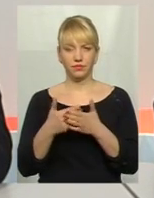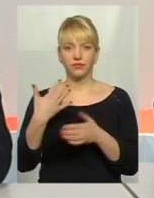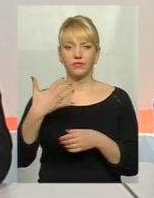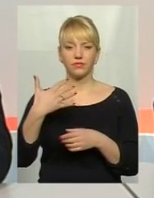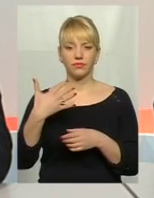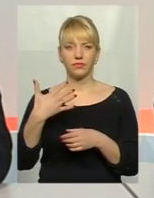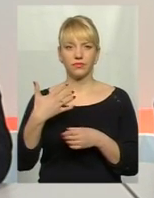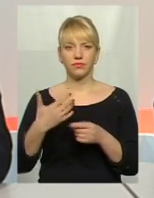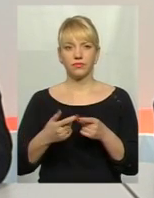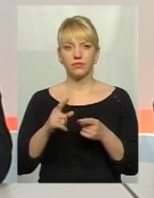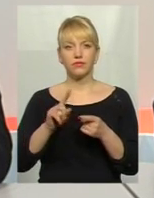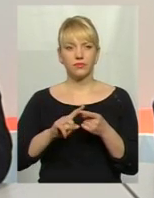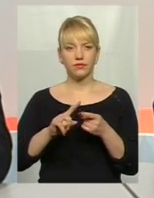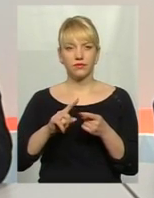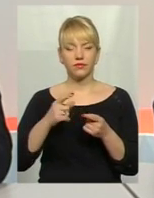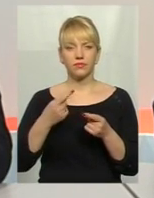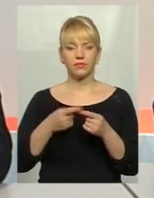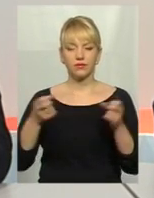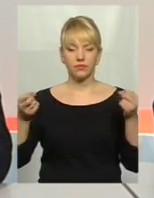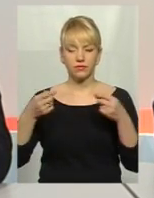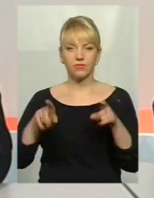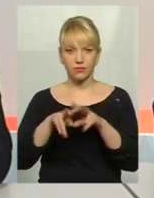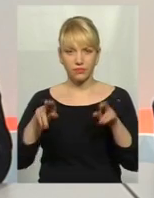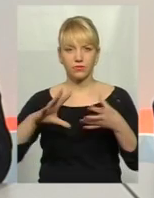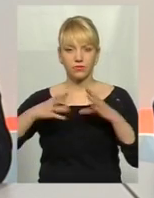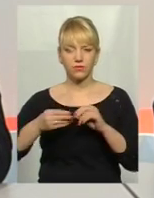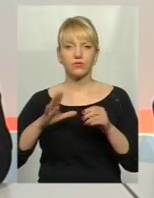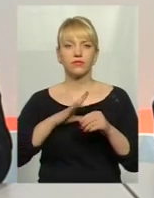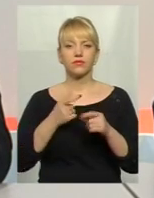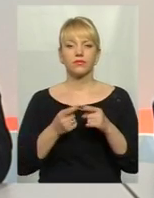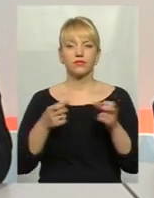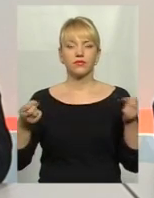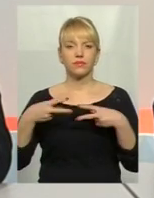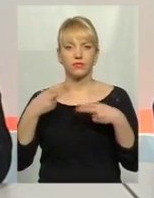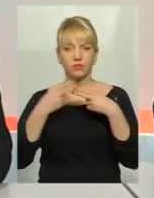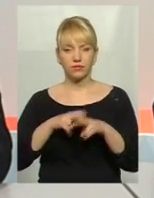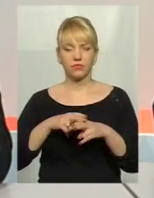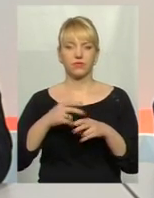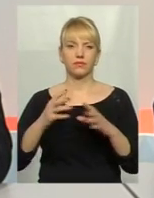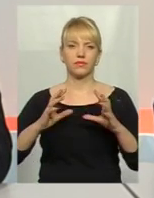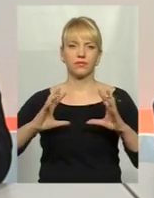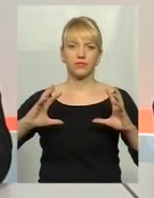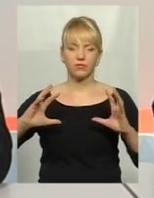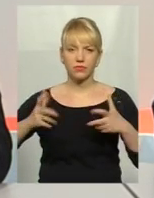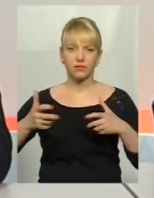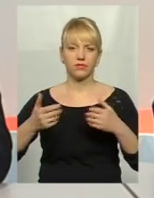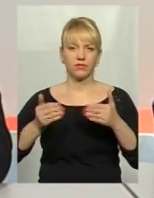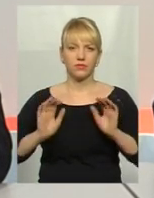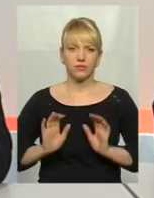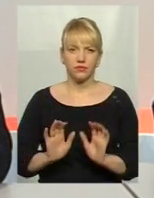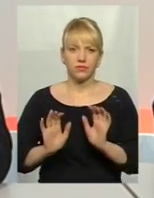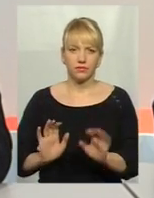була спеціалізована техніка. Трактори, екскаватори, грейдери, вишки, спеціалізовані